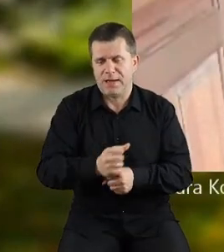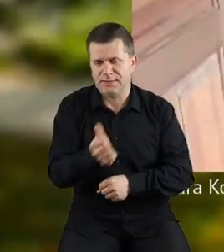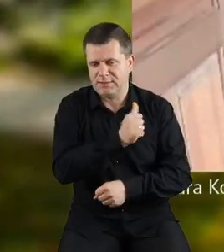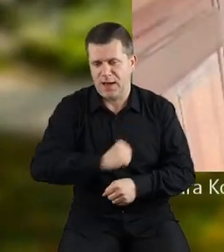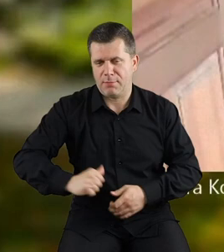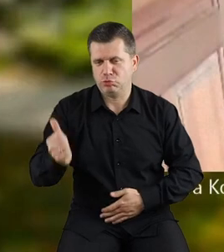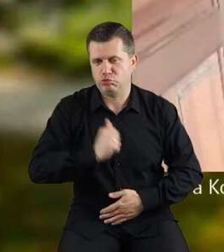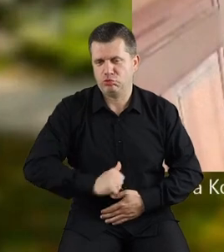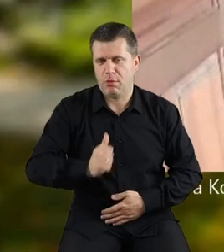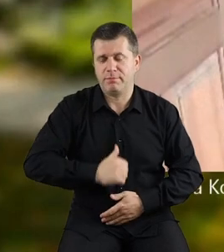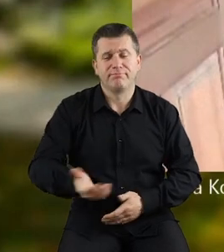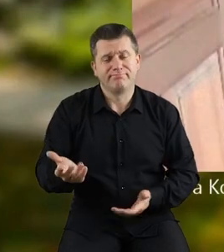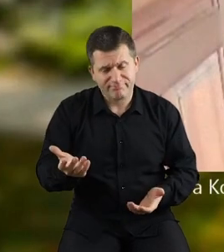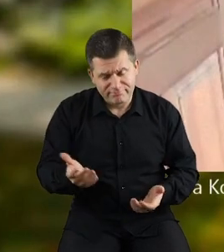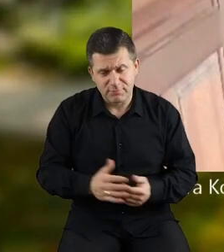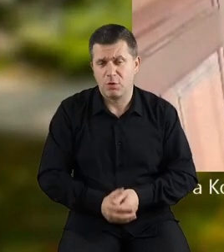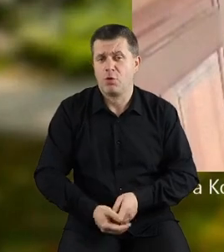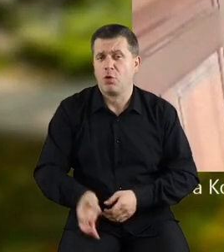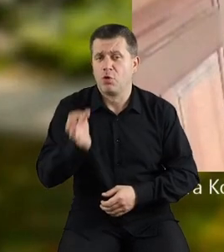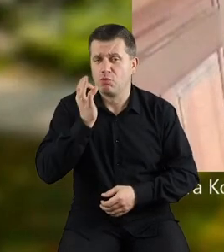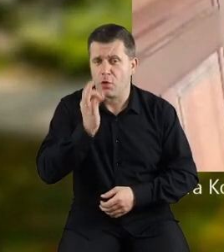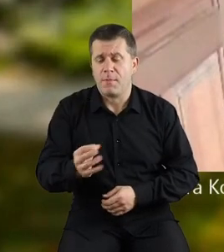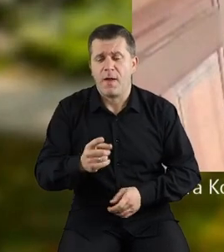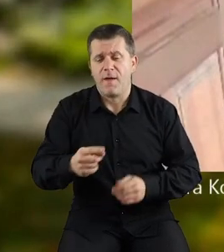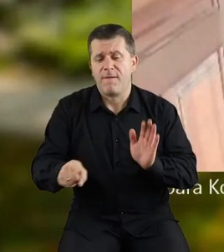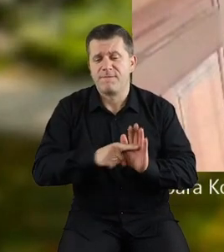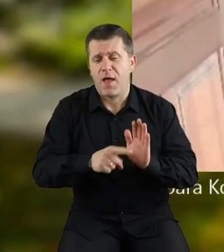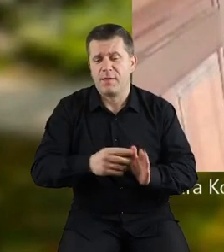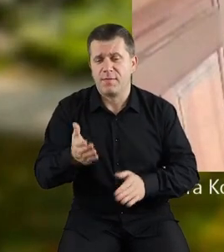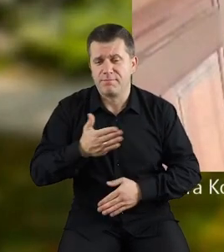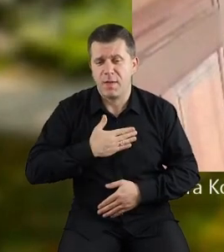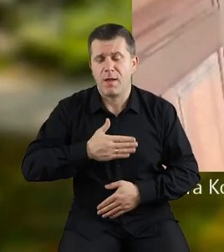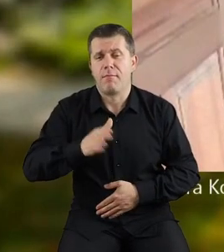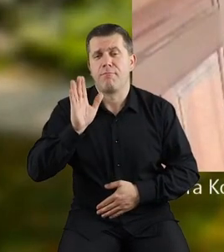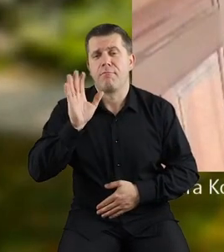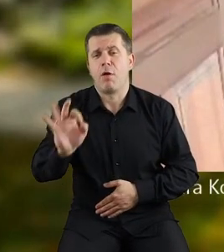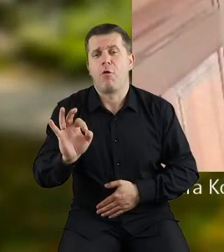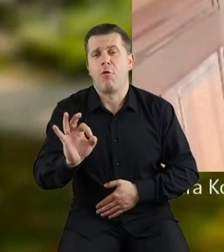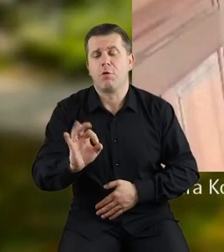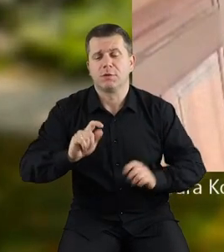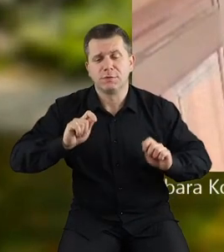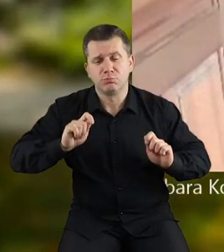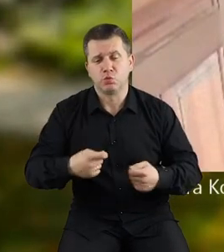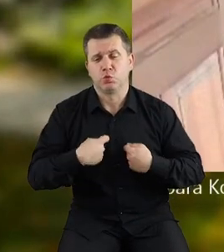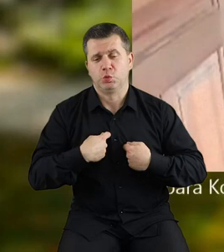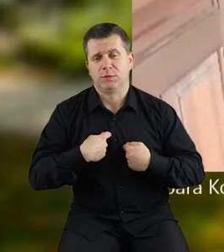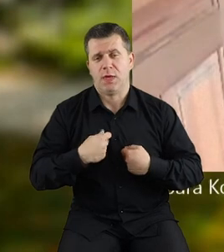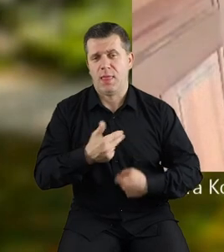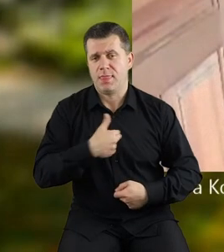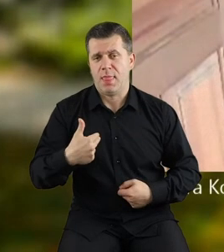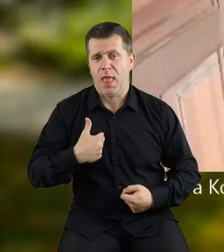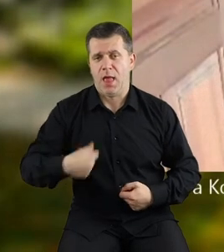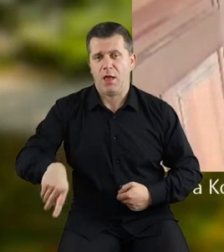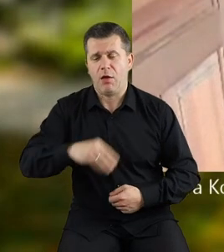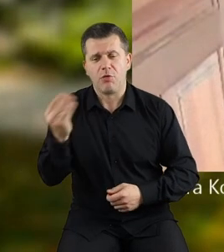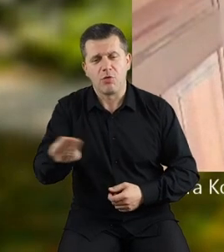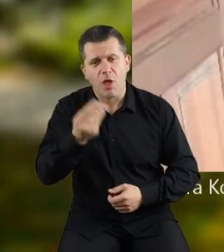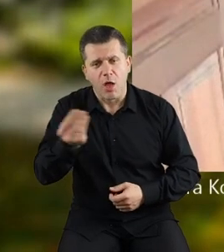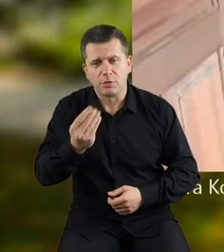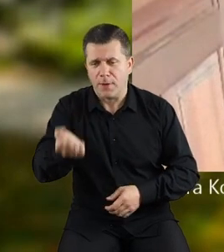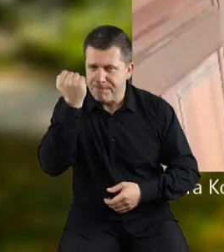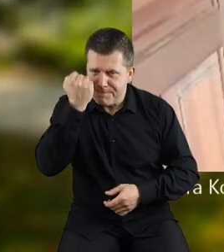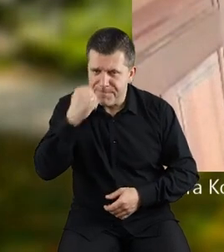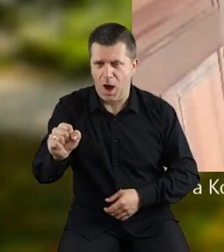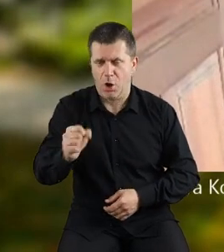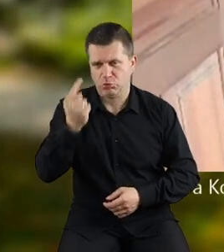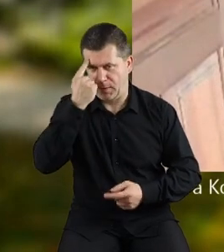samą sobą i nie ukrywam, że dobrze jest te wady mieć, bo przynajmniej zmuszają nas do tego, żeby